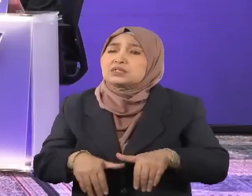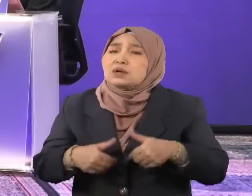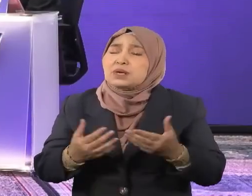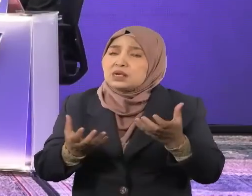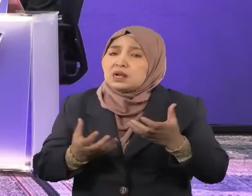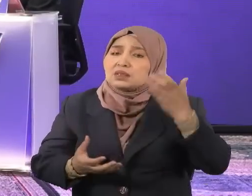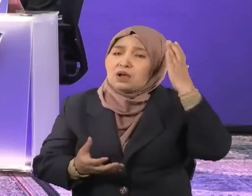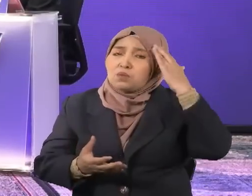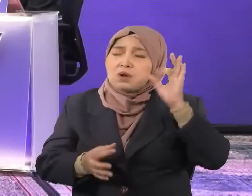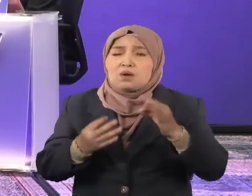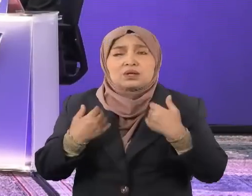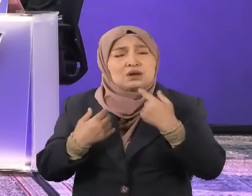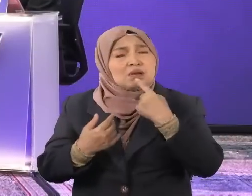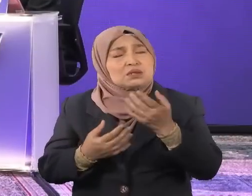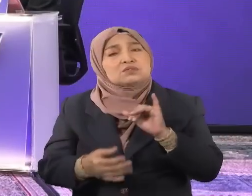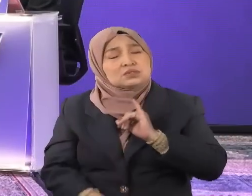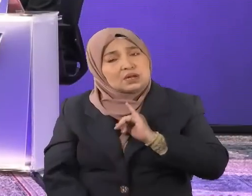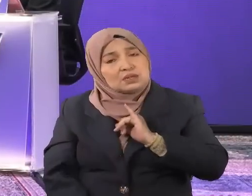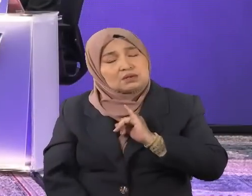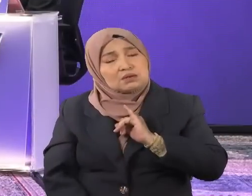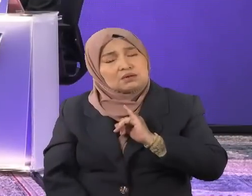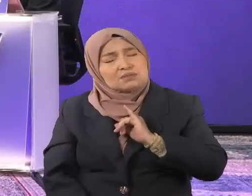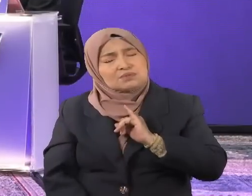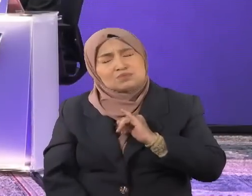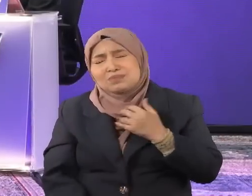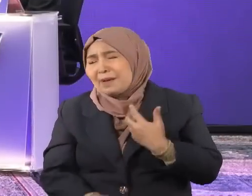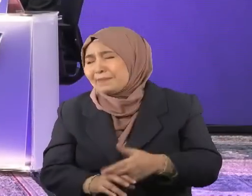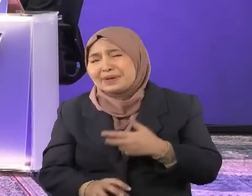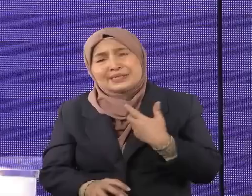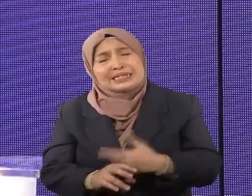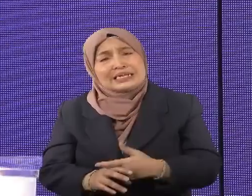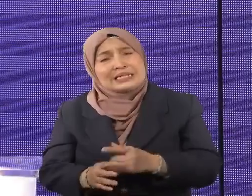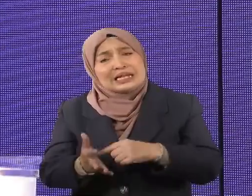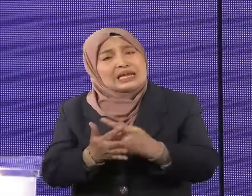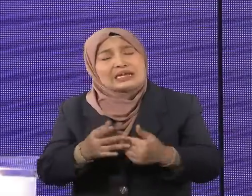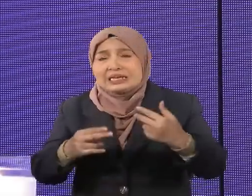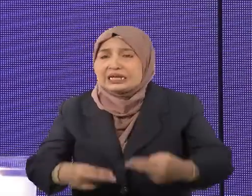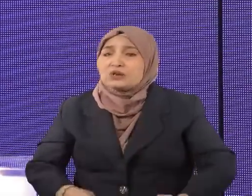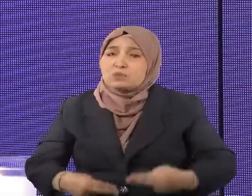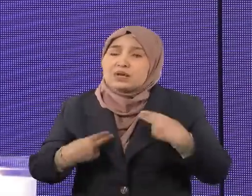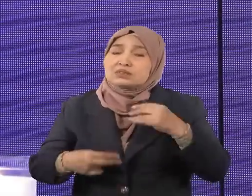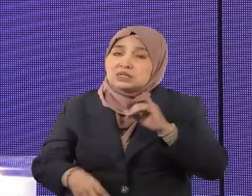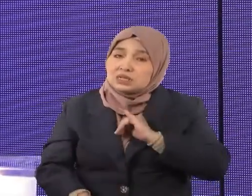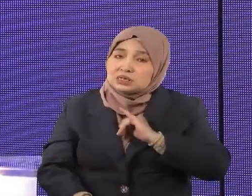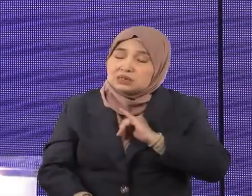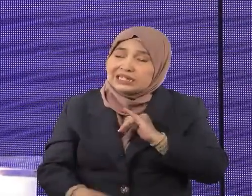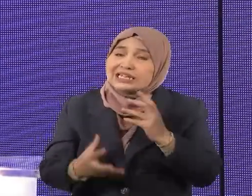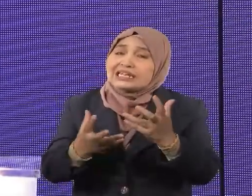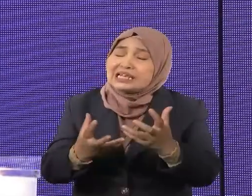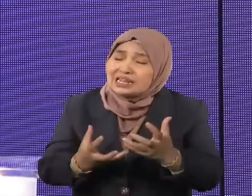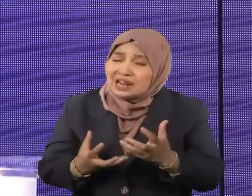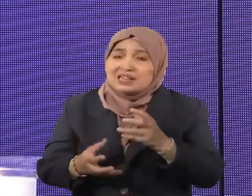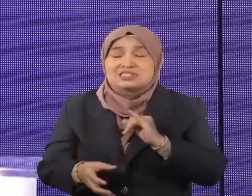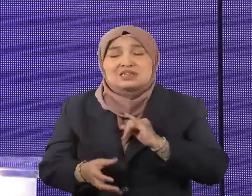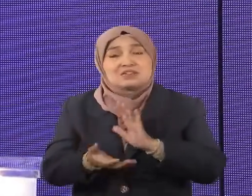tahu, kalau ada yang kata saya ni tersepit di antara kehidupan saya, dalam keinginan saya,